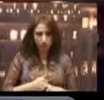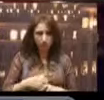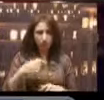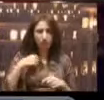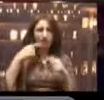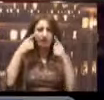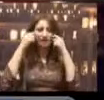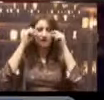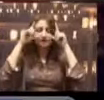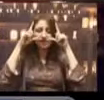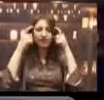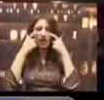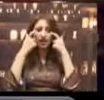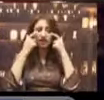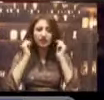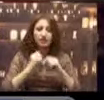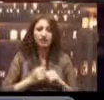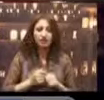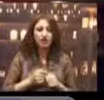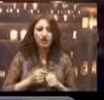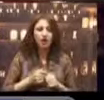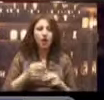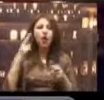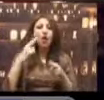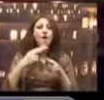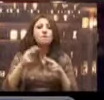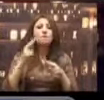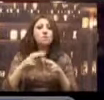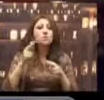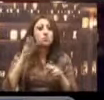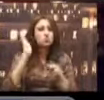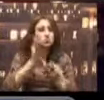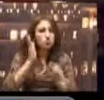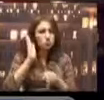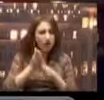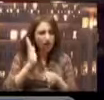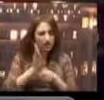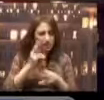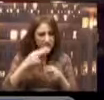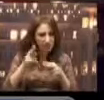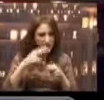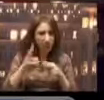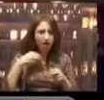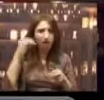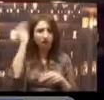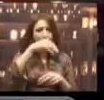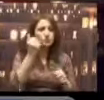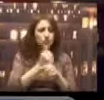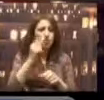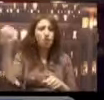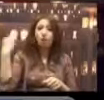عينيك، وعملت مسلسل العميل 1001، مسلسل على النار هديه، بدات اشتغل يعني. فعرض عليا فيلم